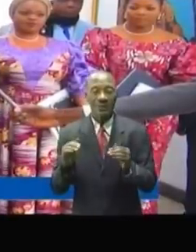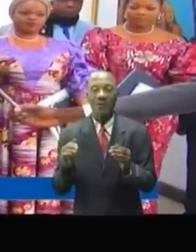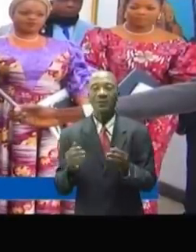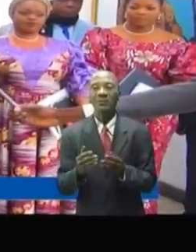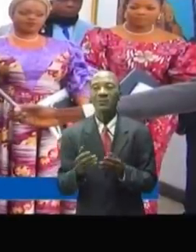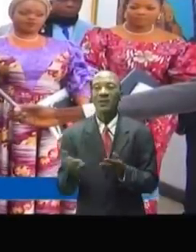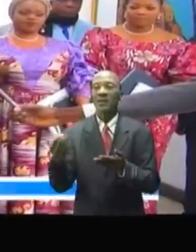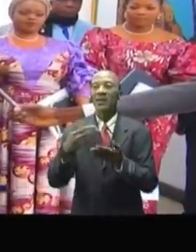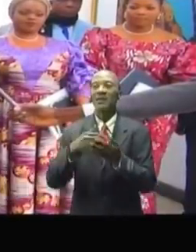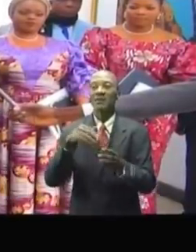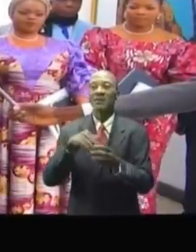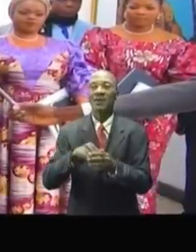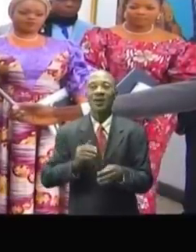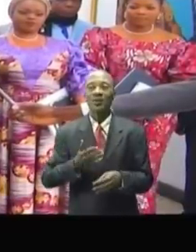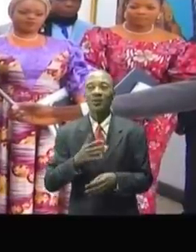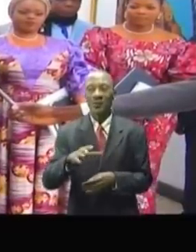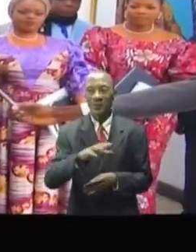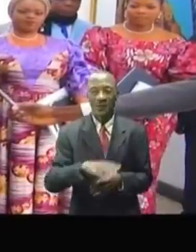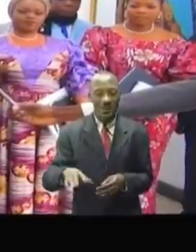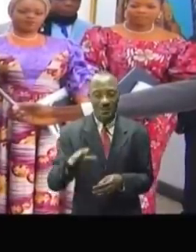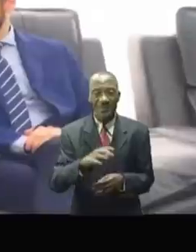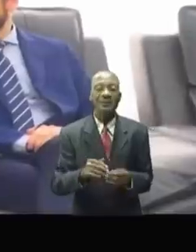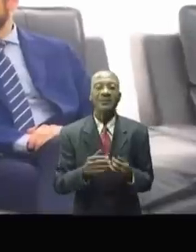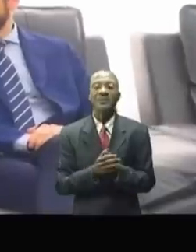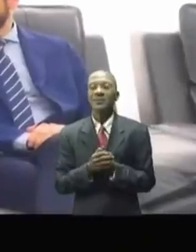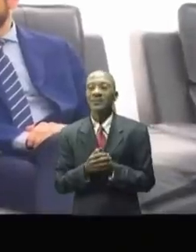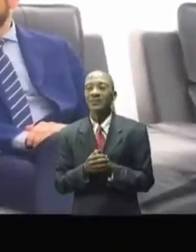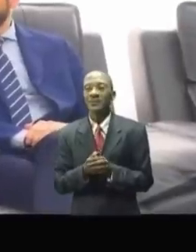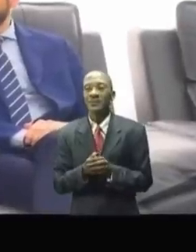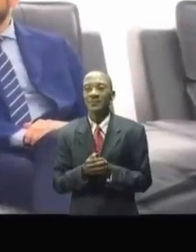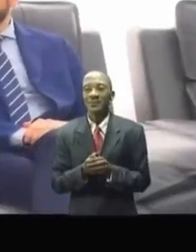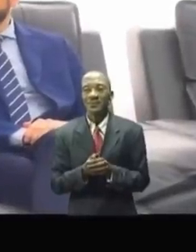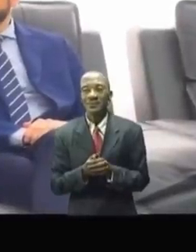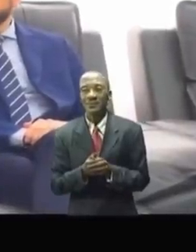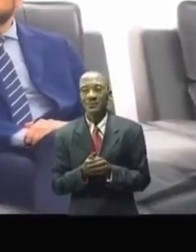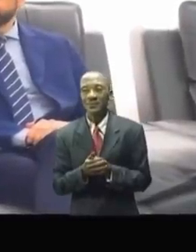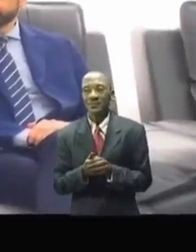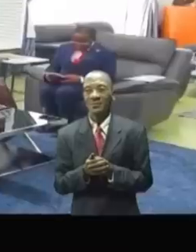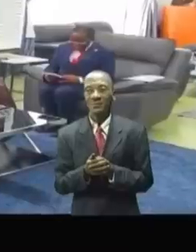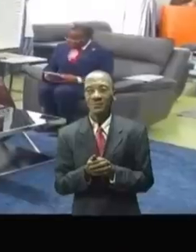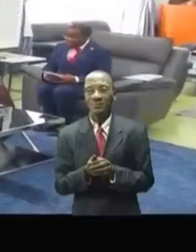avons eues et de la mission que nous sommes en train de terminer. Conduite par Vincent